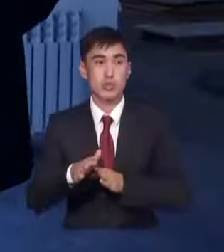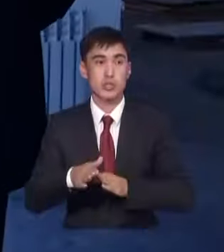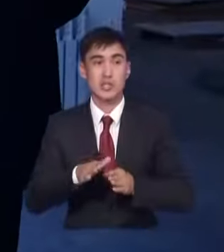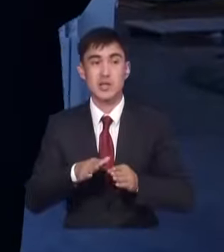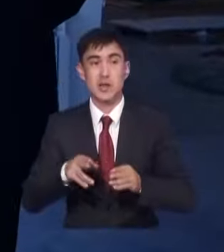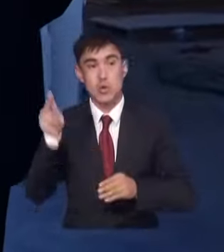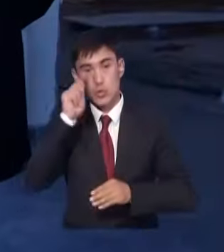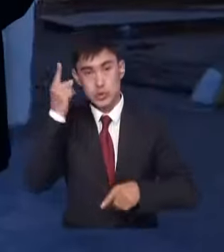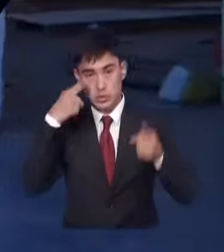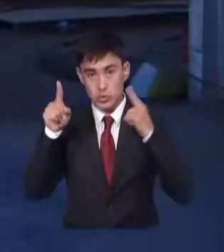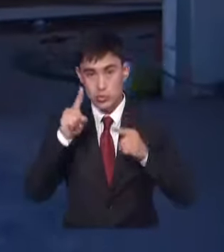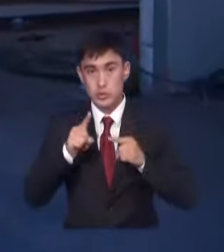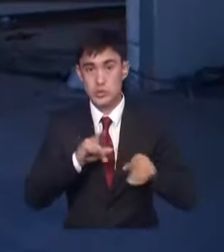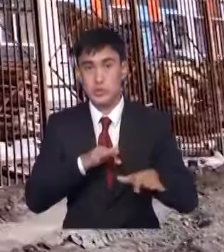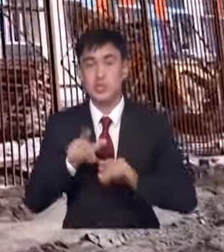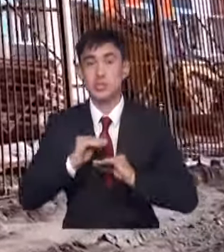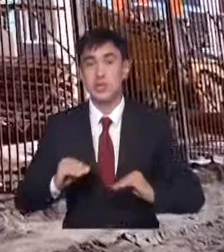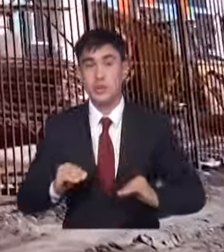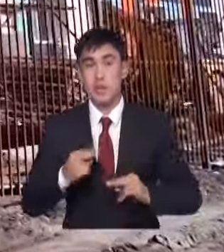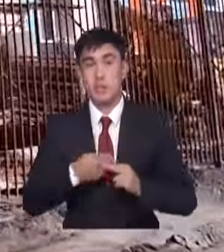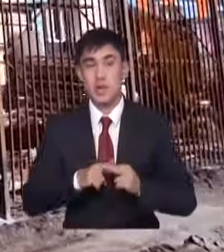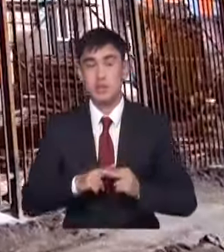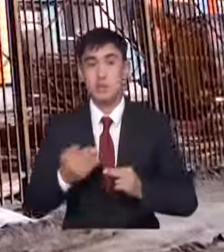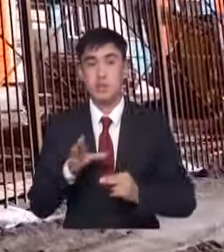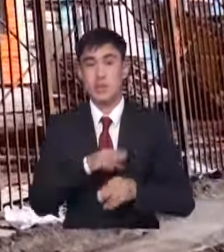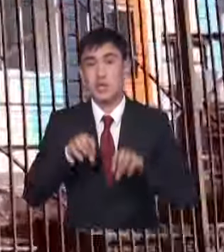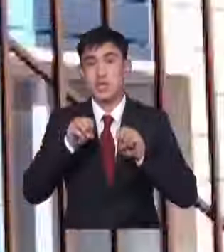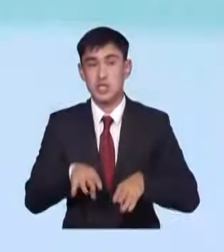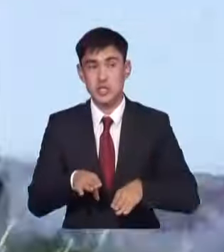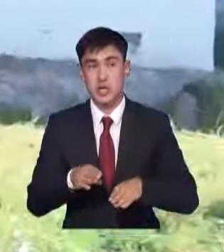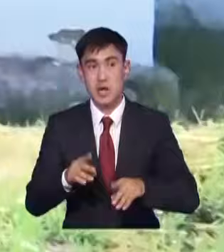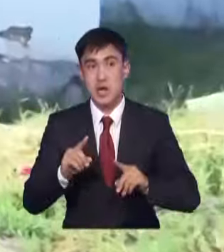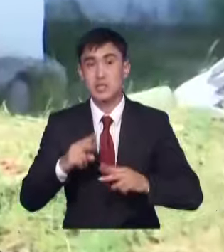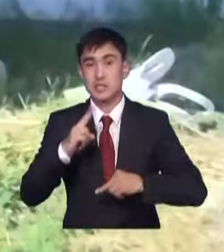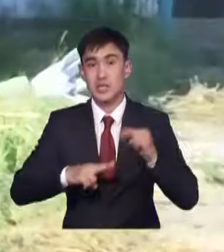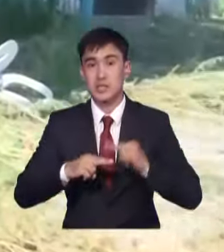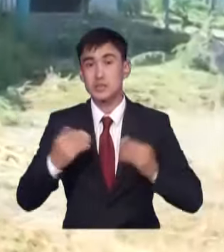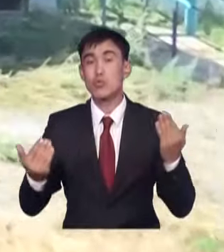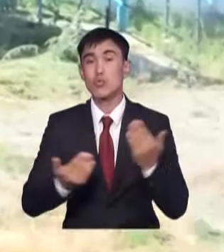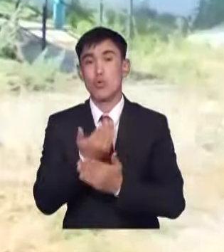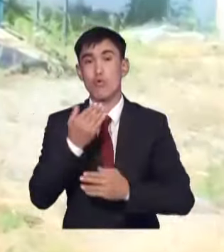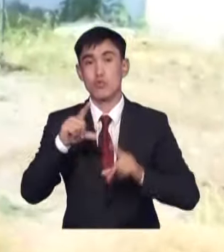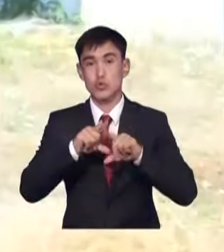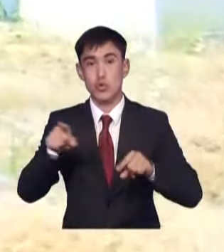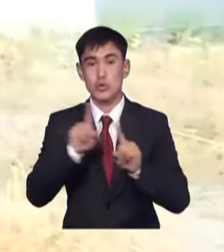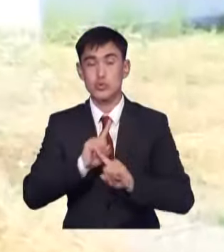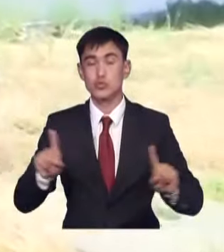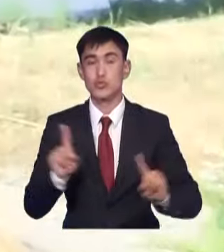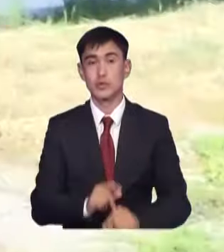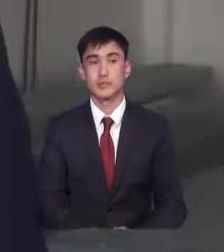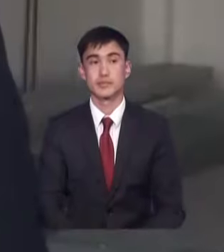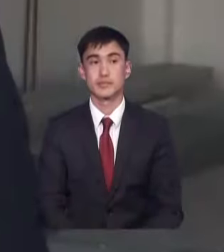реализовывать творческий потенциал учеников и поэтому было принято решение о строительстве современной школы